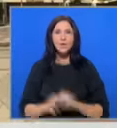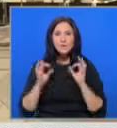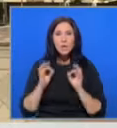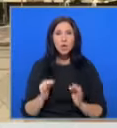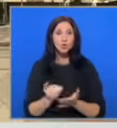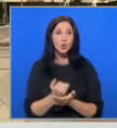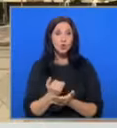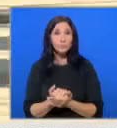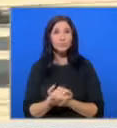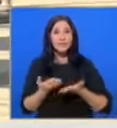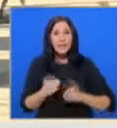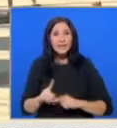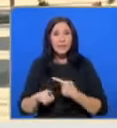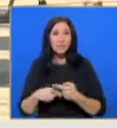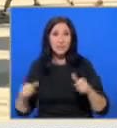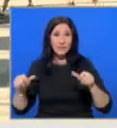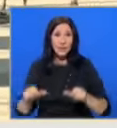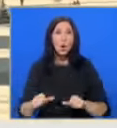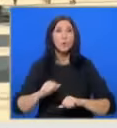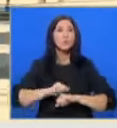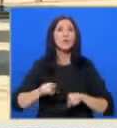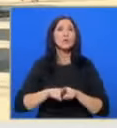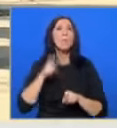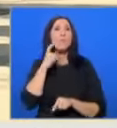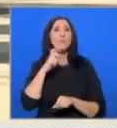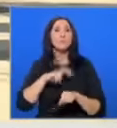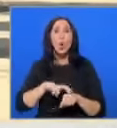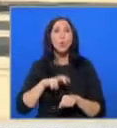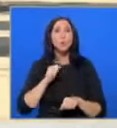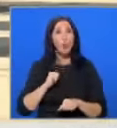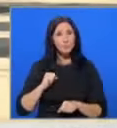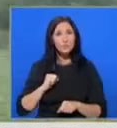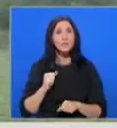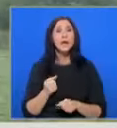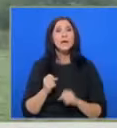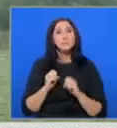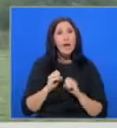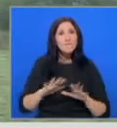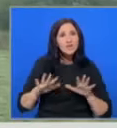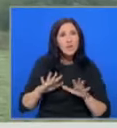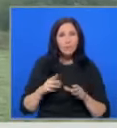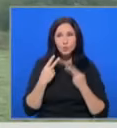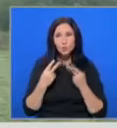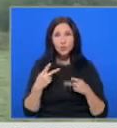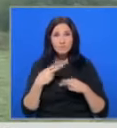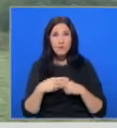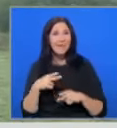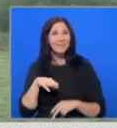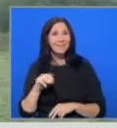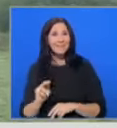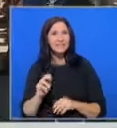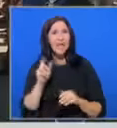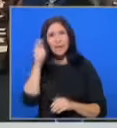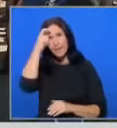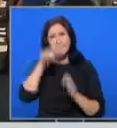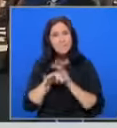Сериозен икономически и демографски крах в общини като Бобов дол и Дупница вещае прогнозираното спиране на теца и мината край Бобов дол според